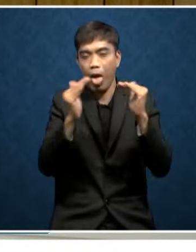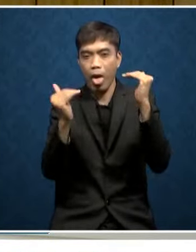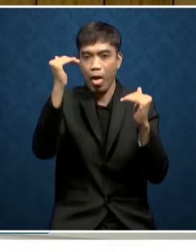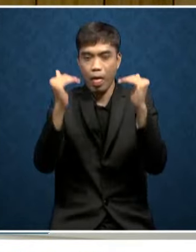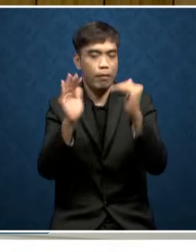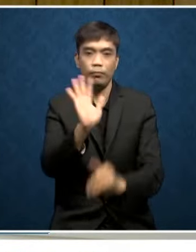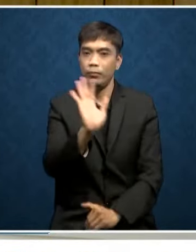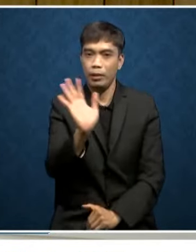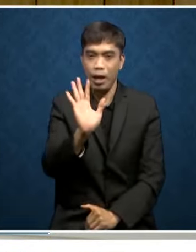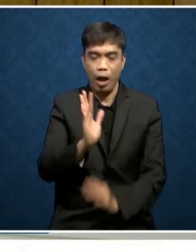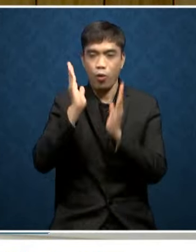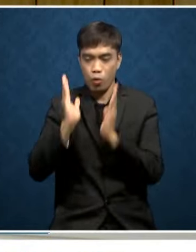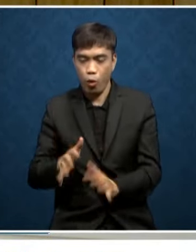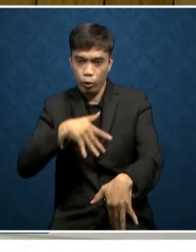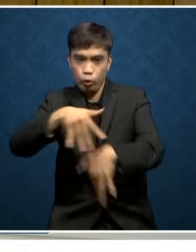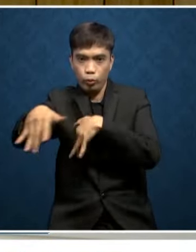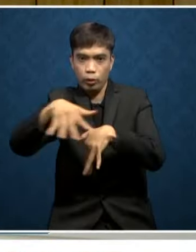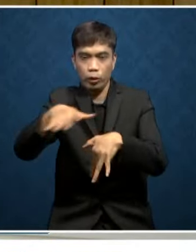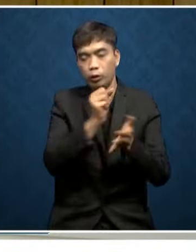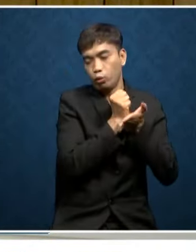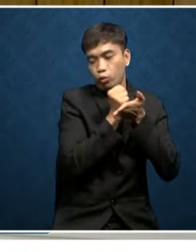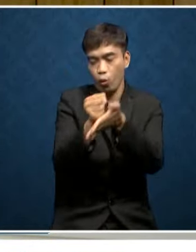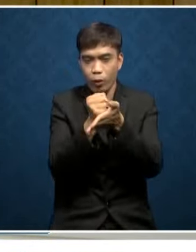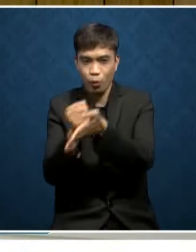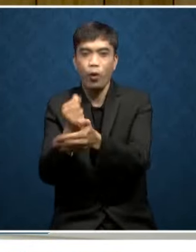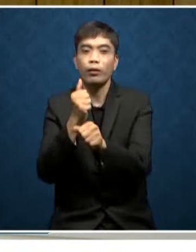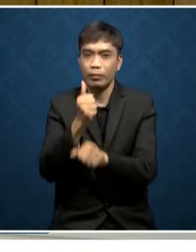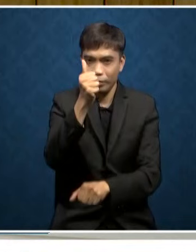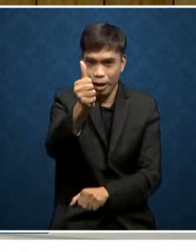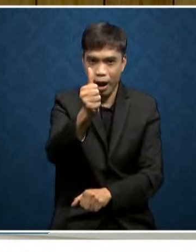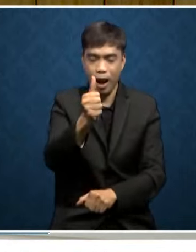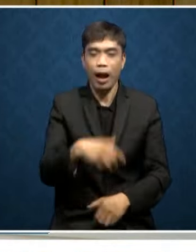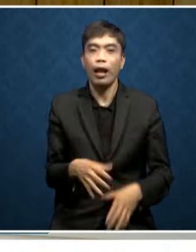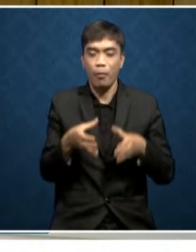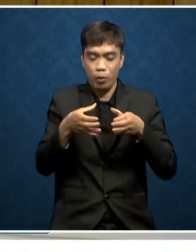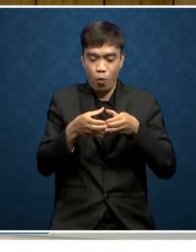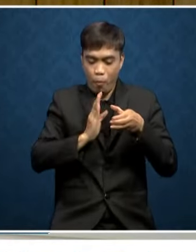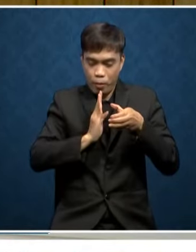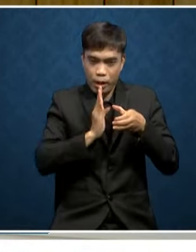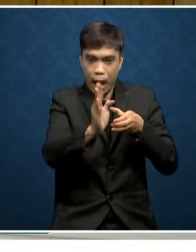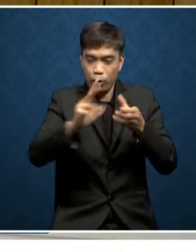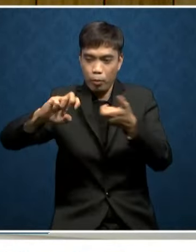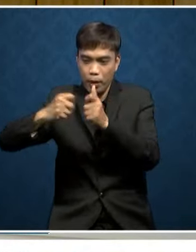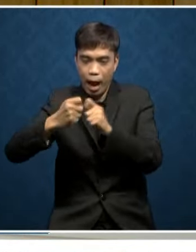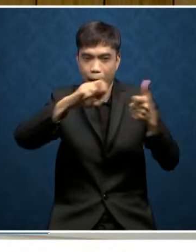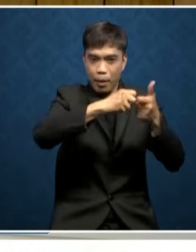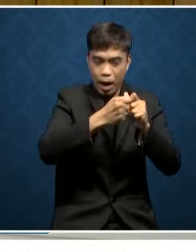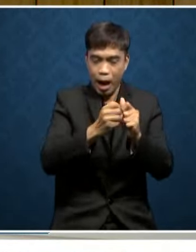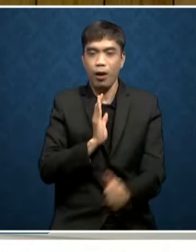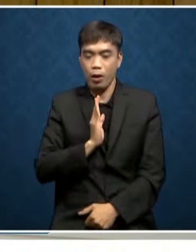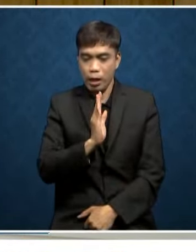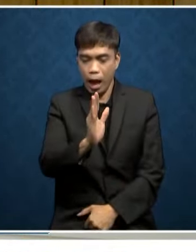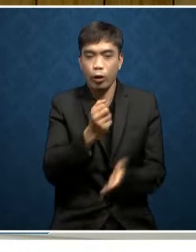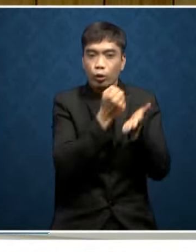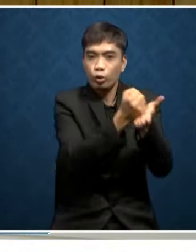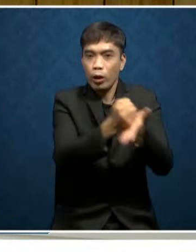ของประชาชนและมีความพร้อมในการเป็นตัวกลางในการแก้ปัญหาเมื่อเกิดความขัดแย้งในสังคมบน